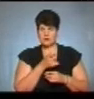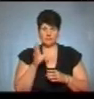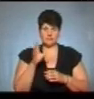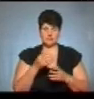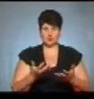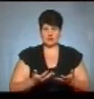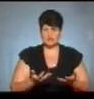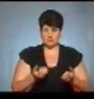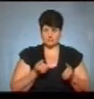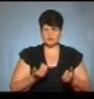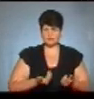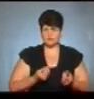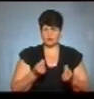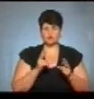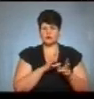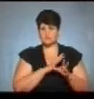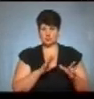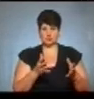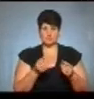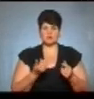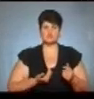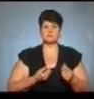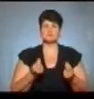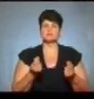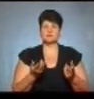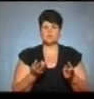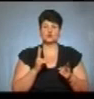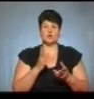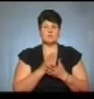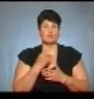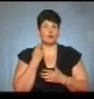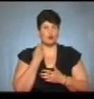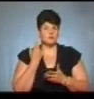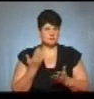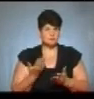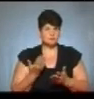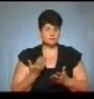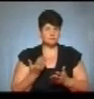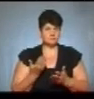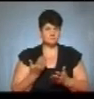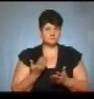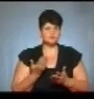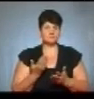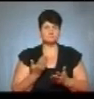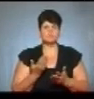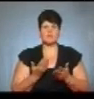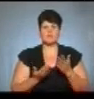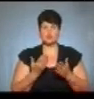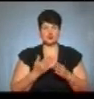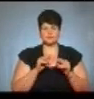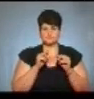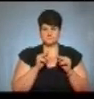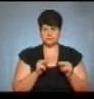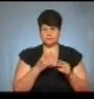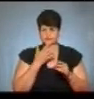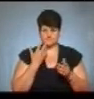готівковій формі. Хто не буде отримувати в готівковій формі? Хто мав борг? Тобто, ну, якщо недобросовісно